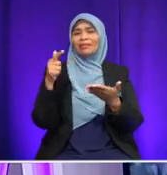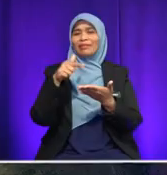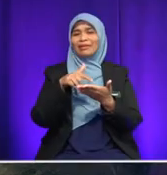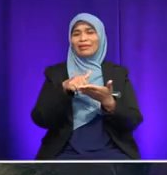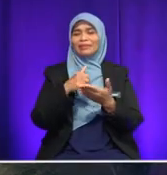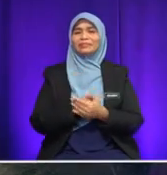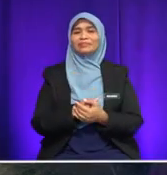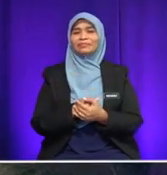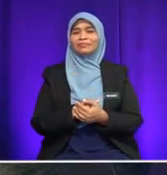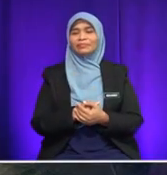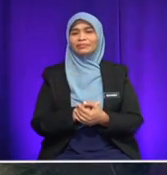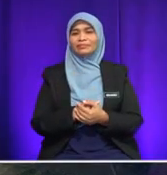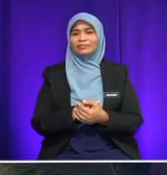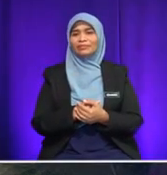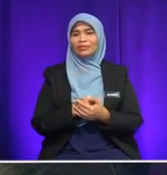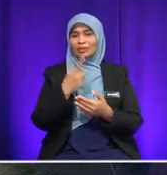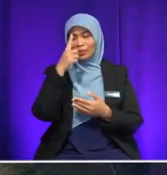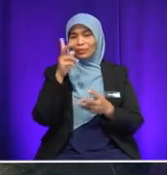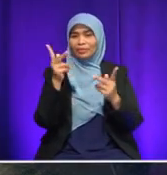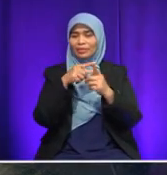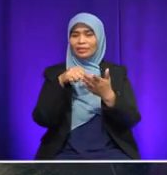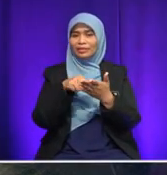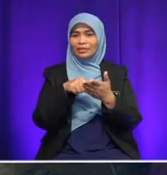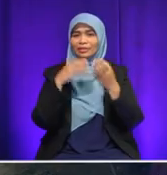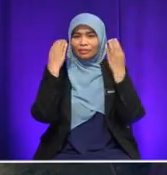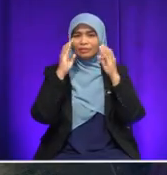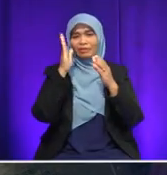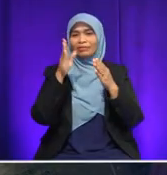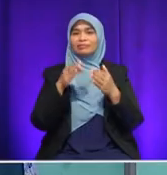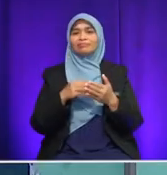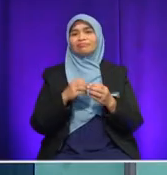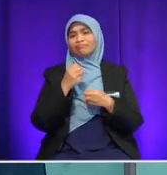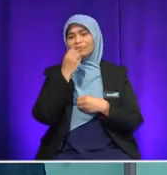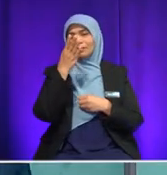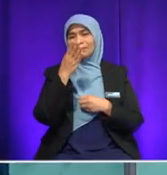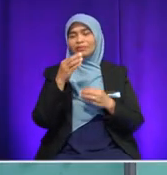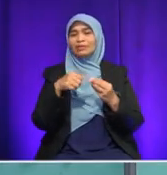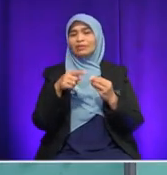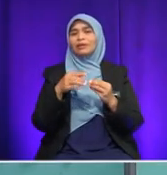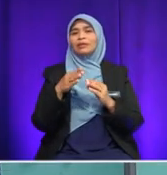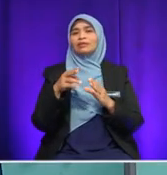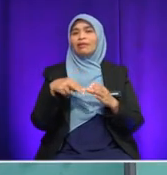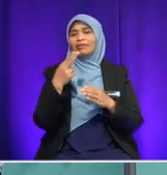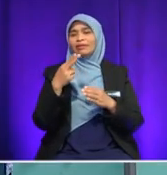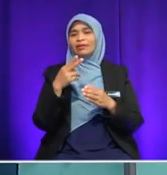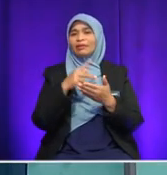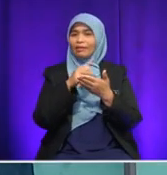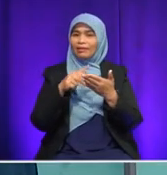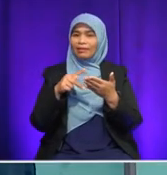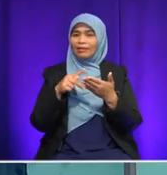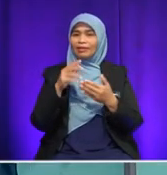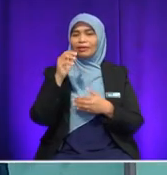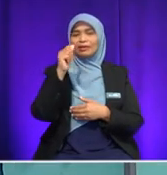Silakan. Okey, untuk segmen kali ini ya, cikgu akan terangkan tentang penghasilan karya